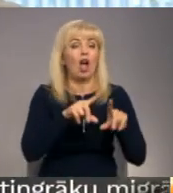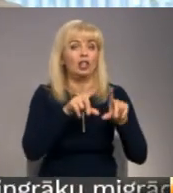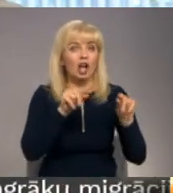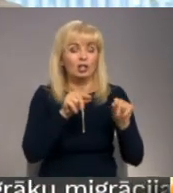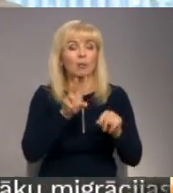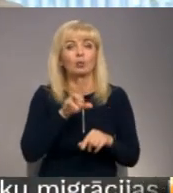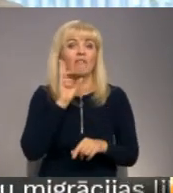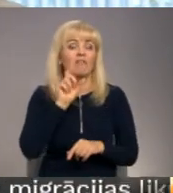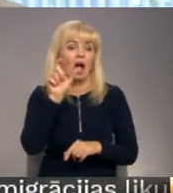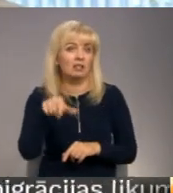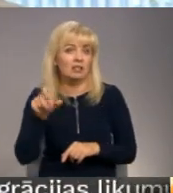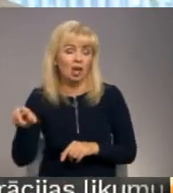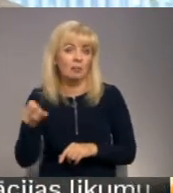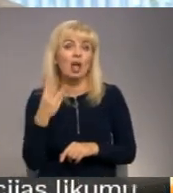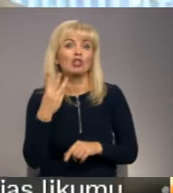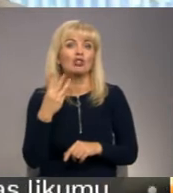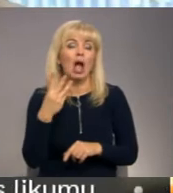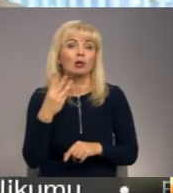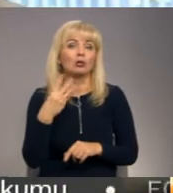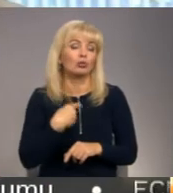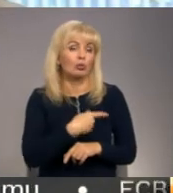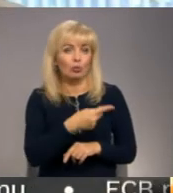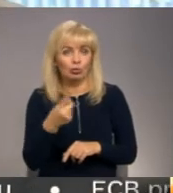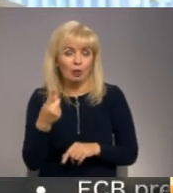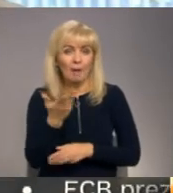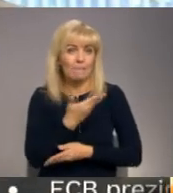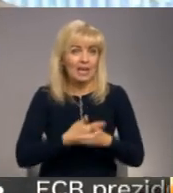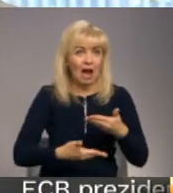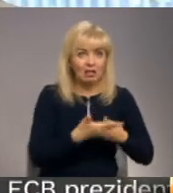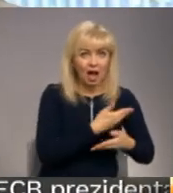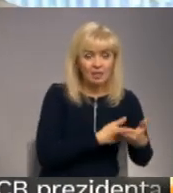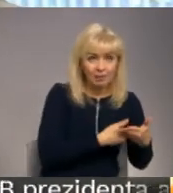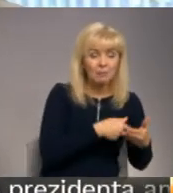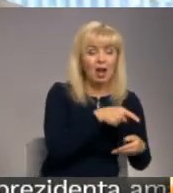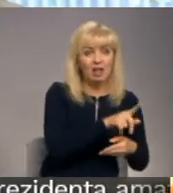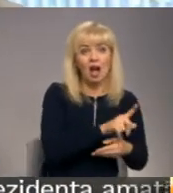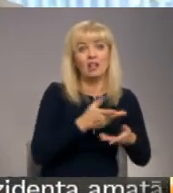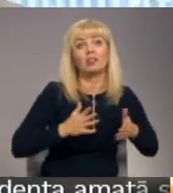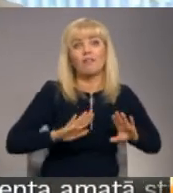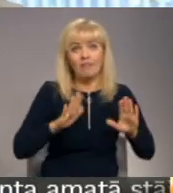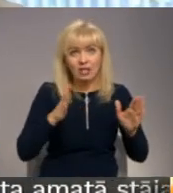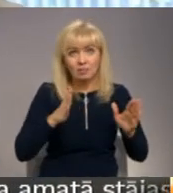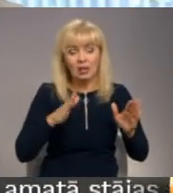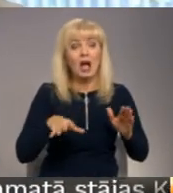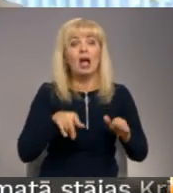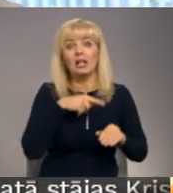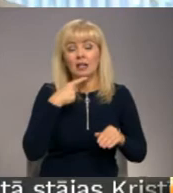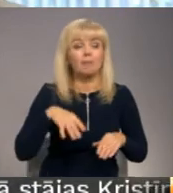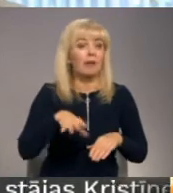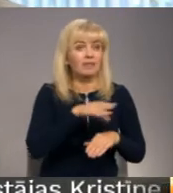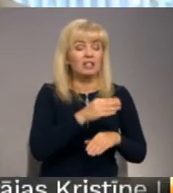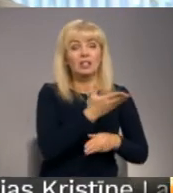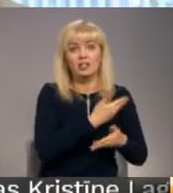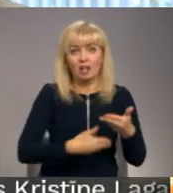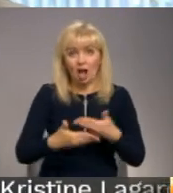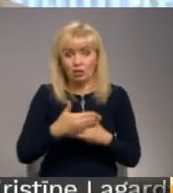un vecākiem. Tā ir 4 faktoru mijiedarbība. Ja tā ir veiksmīga un visas puses grib sadarboties, tad